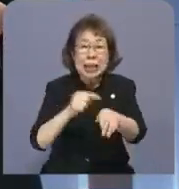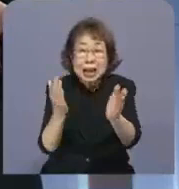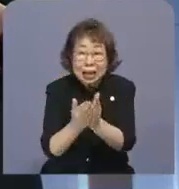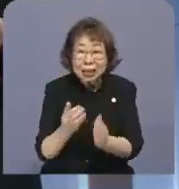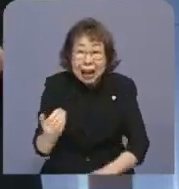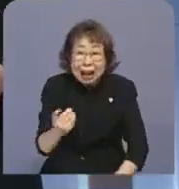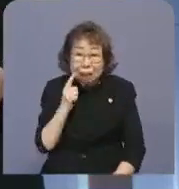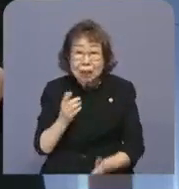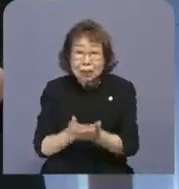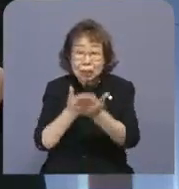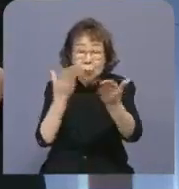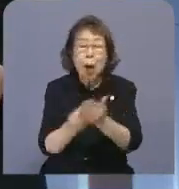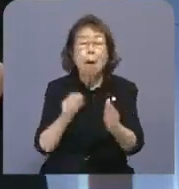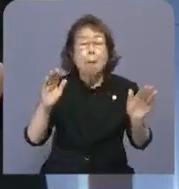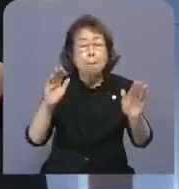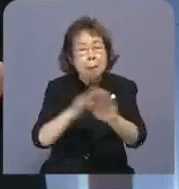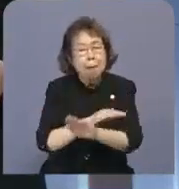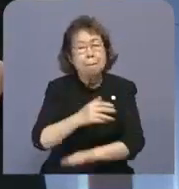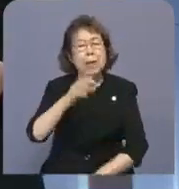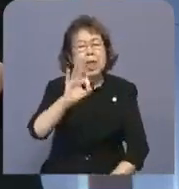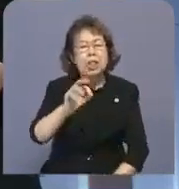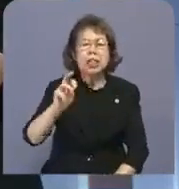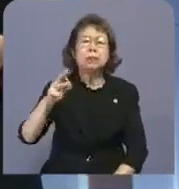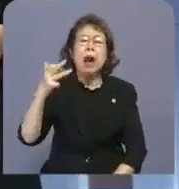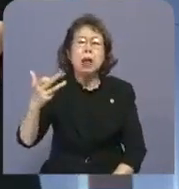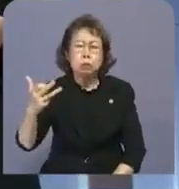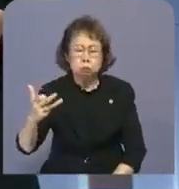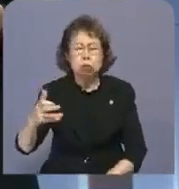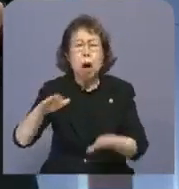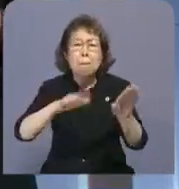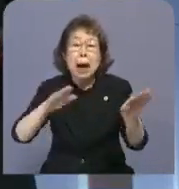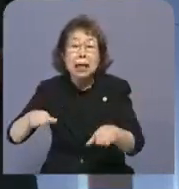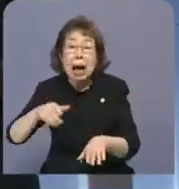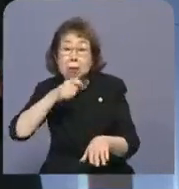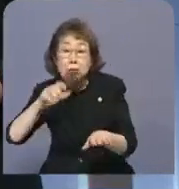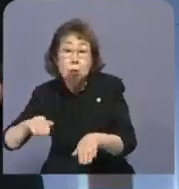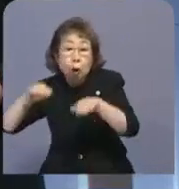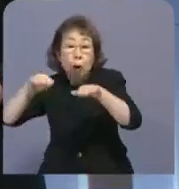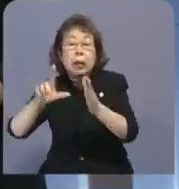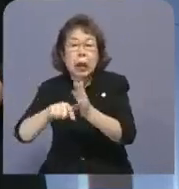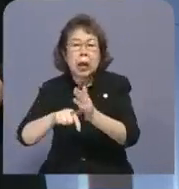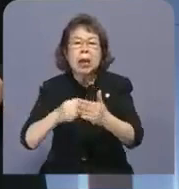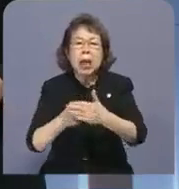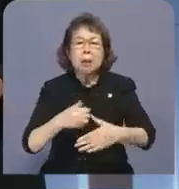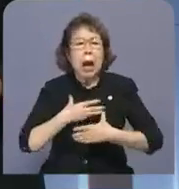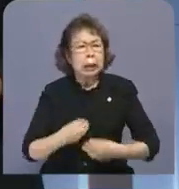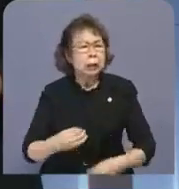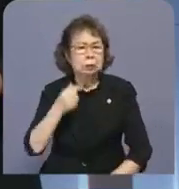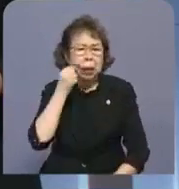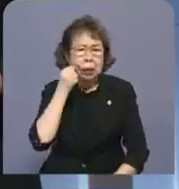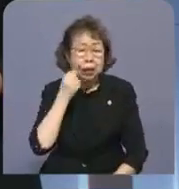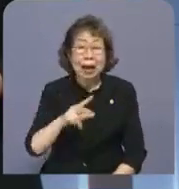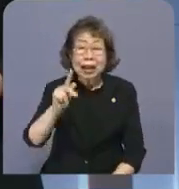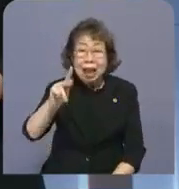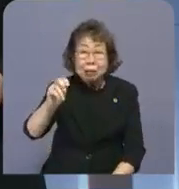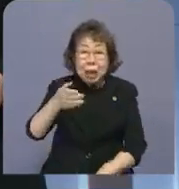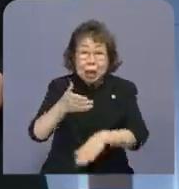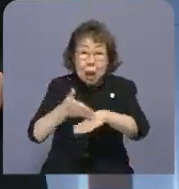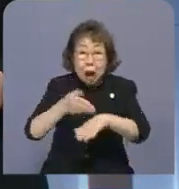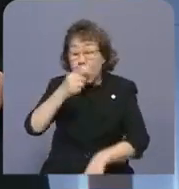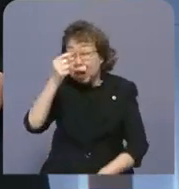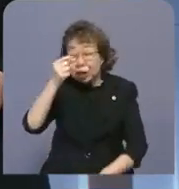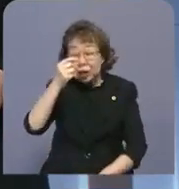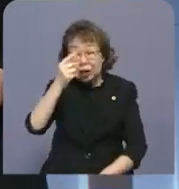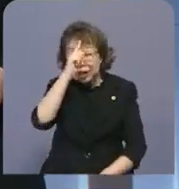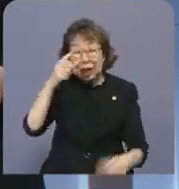말씀 하신 것처럼 밤 8시 10 10:18 2 만조 시간인 만큼 아직 안심하긴 이릅니다 그럼 kbs 와 행정안전부